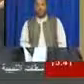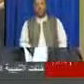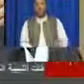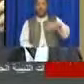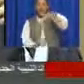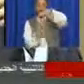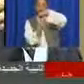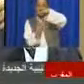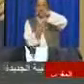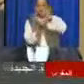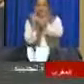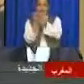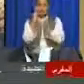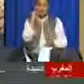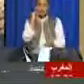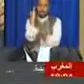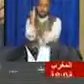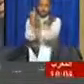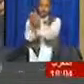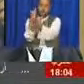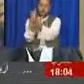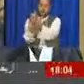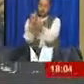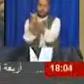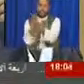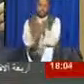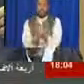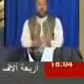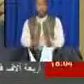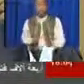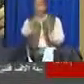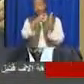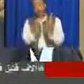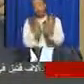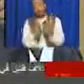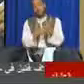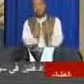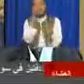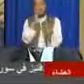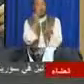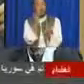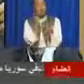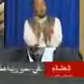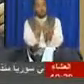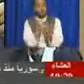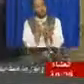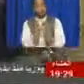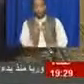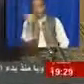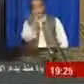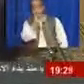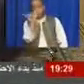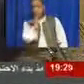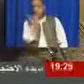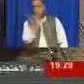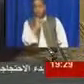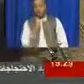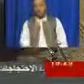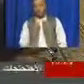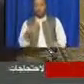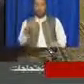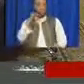اذنا من من ولي الامر اخذ ادم ولي الامر بشروط التي يراها ولي الامر للذكر المشروع الجائز